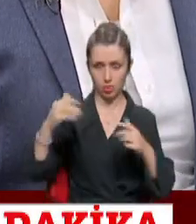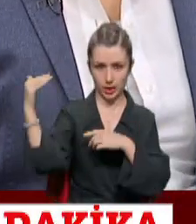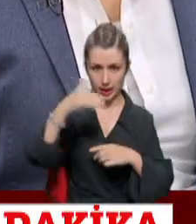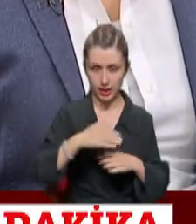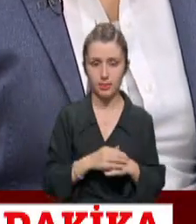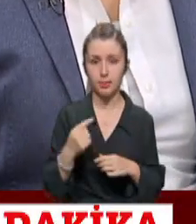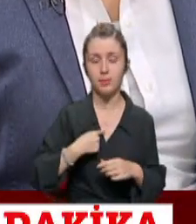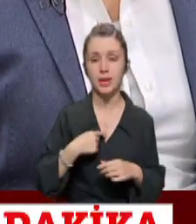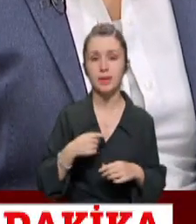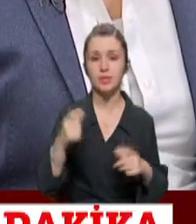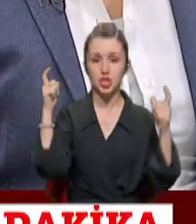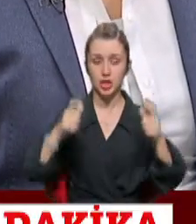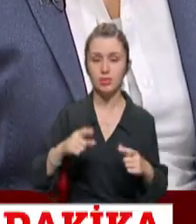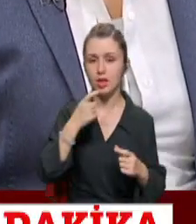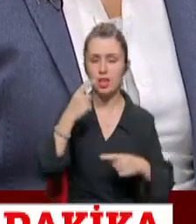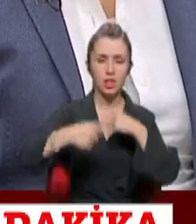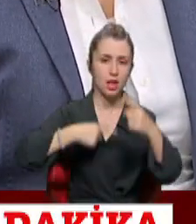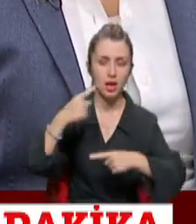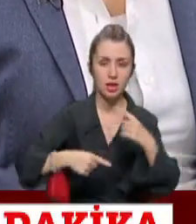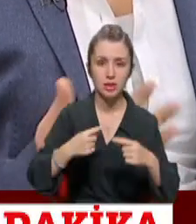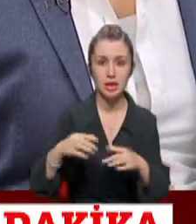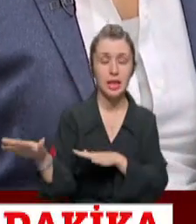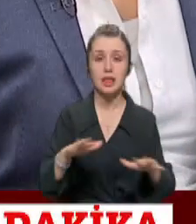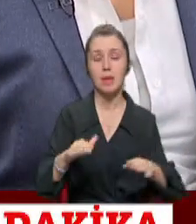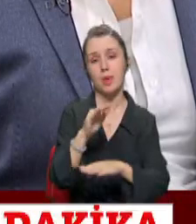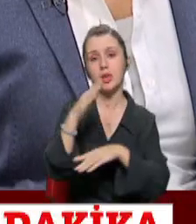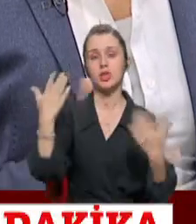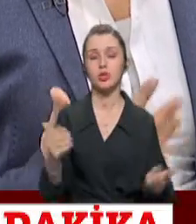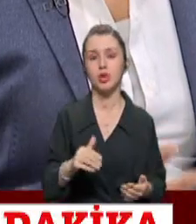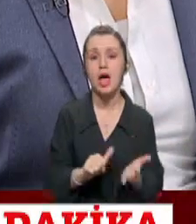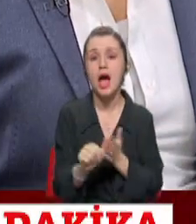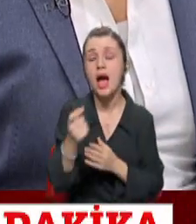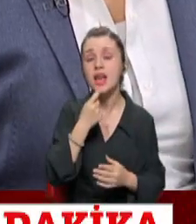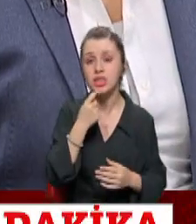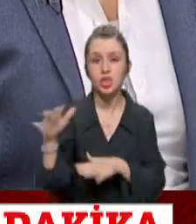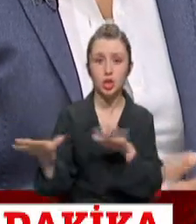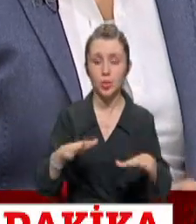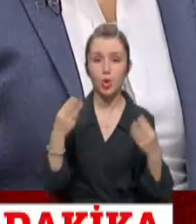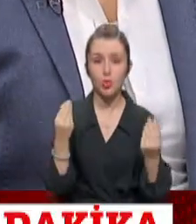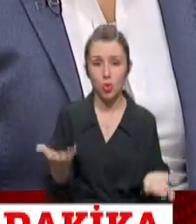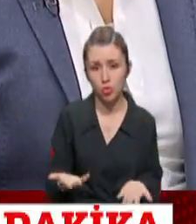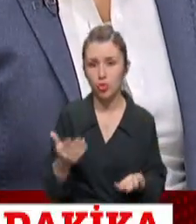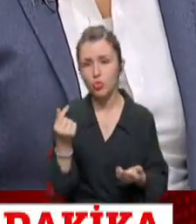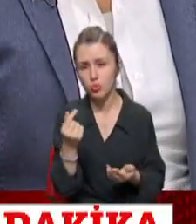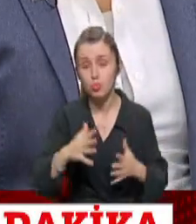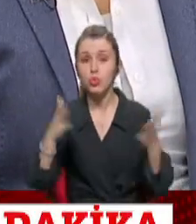Ve benim şehrimde yıllardır sürekli deprem yaşanır. Yani her yıl bir deprem yaşarız biz, irili